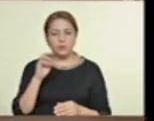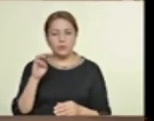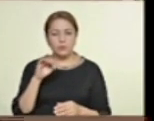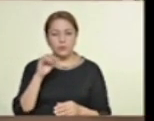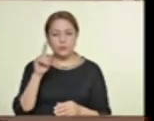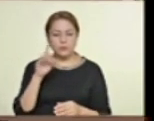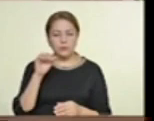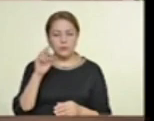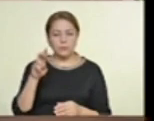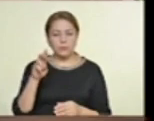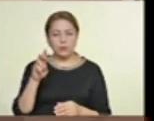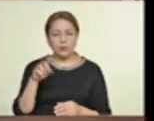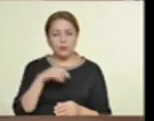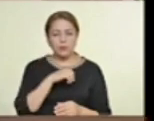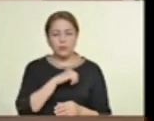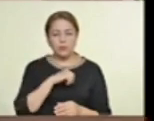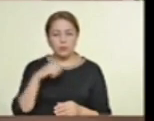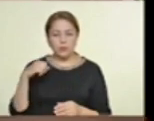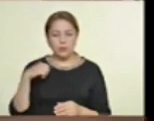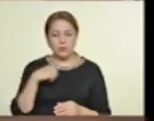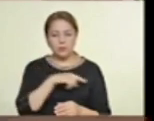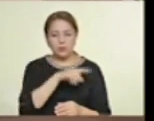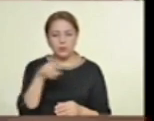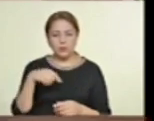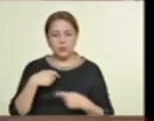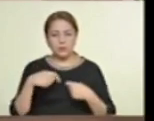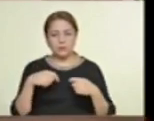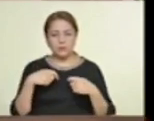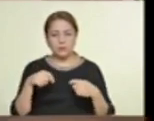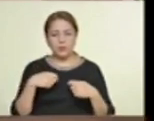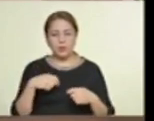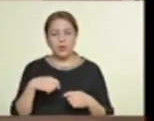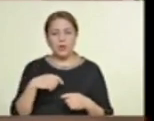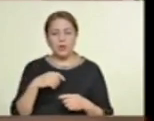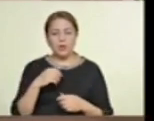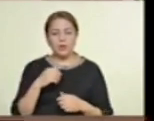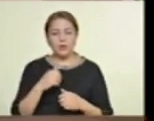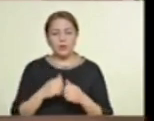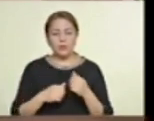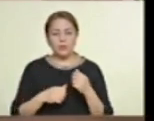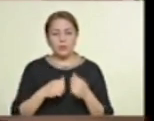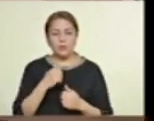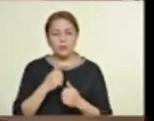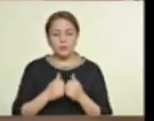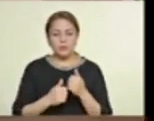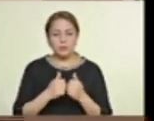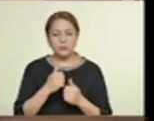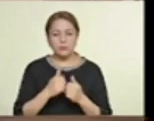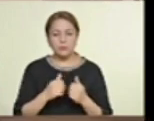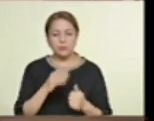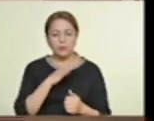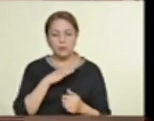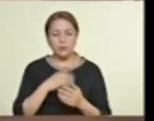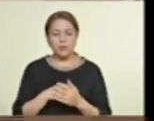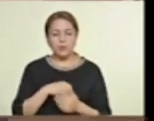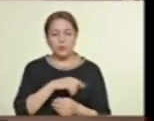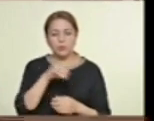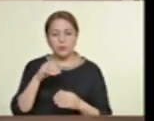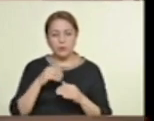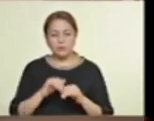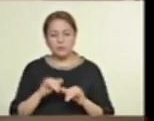respublikalar, ya'ni o'zlari mustaqil ravishda o'zlarini boshqargan, demak, rivojlangan